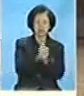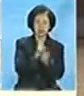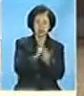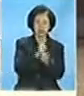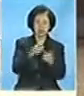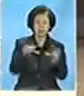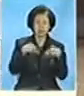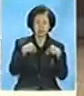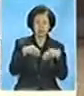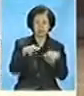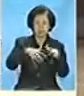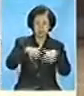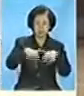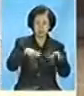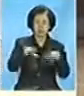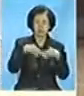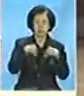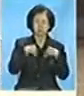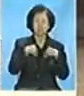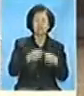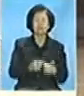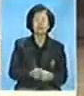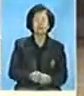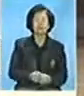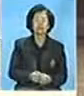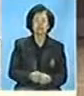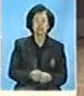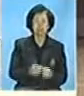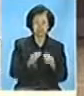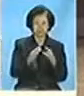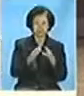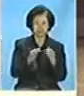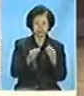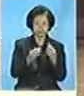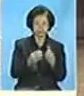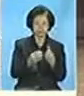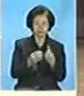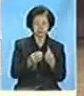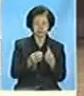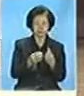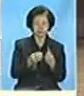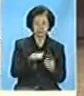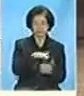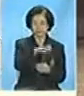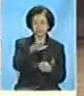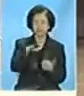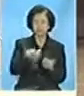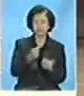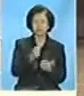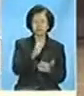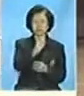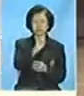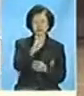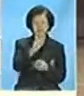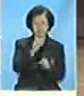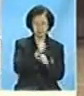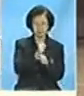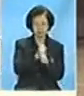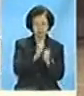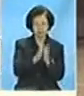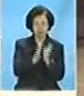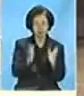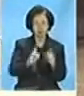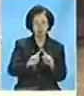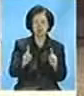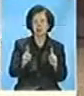ไปแล้วก็อีกเรื่องนึงนะครับเป็นเรื่องที่พวกเราสมาชิกวุฒิสภานะครับทำงานมามากแต่ข